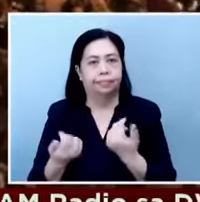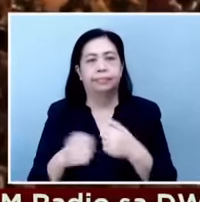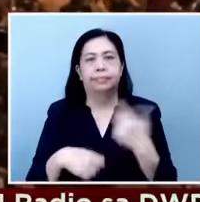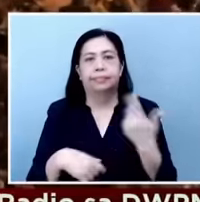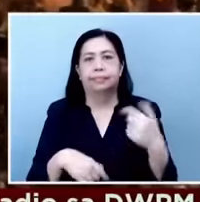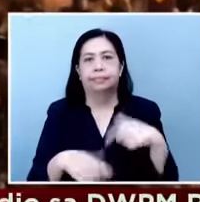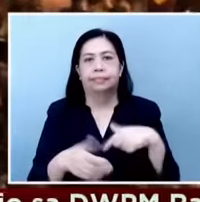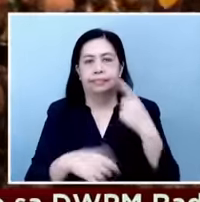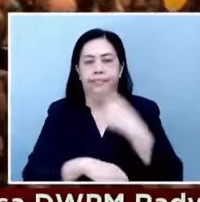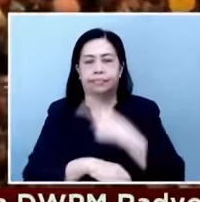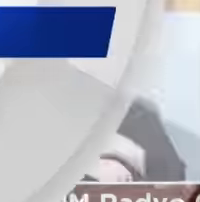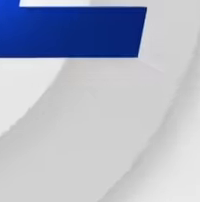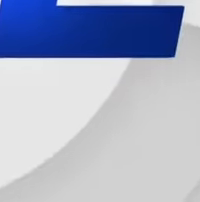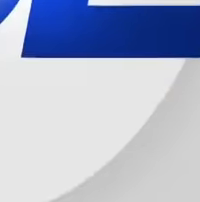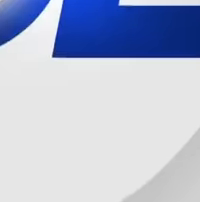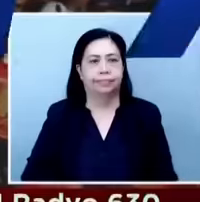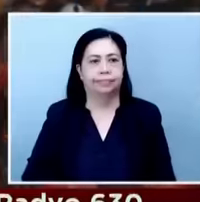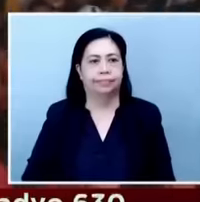ngayong araw.